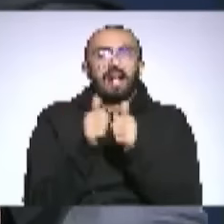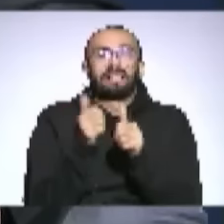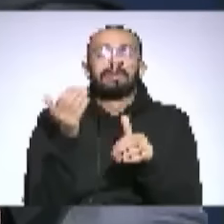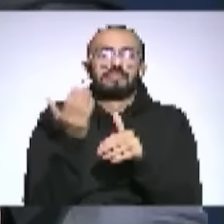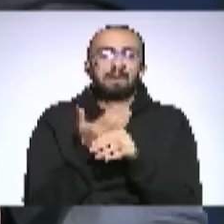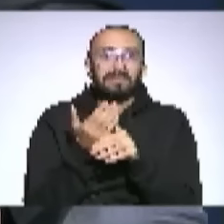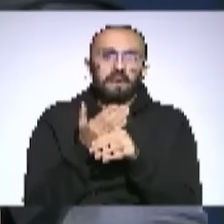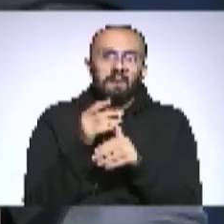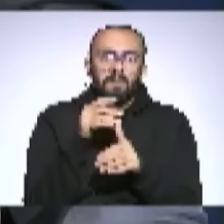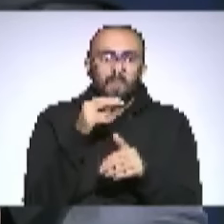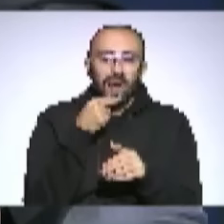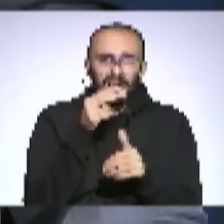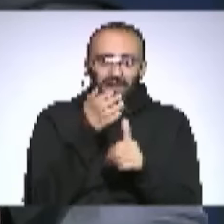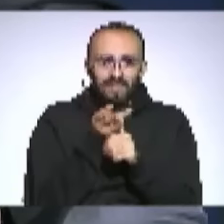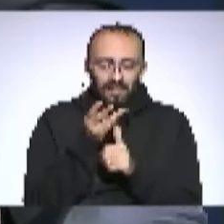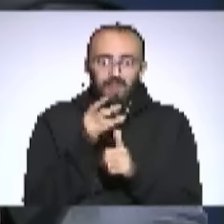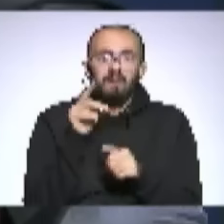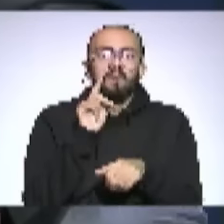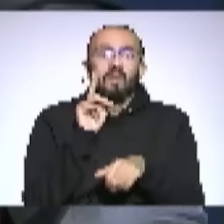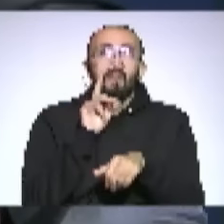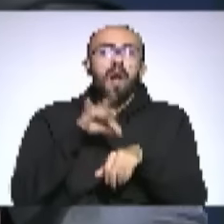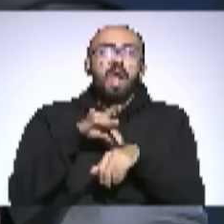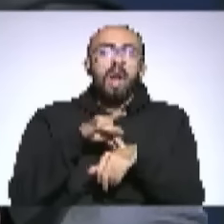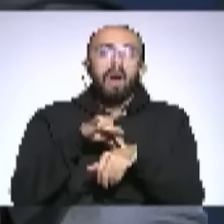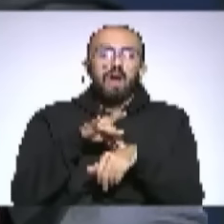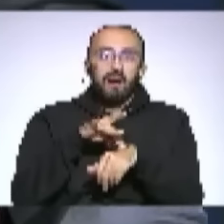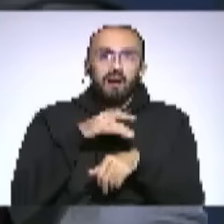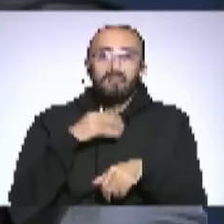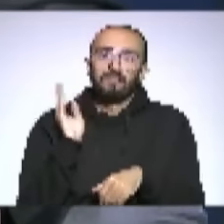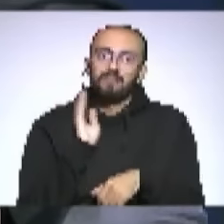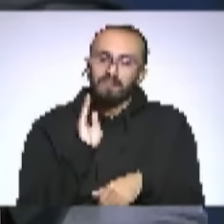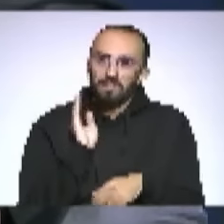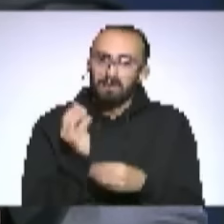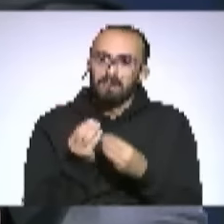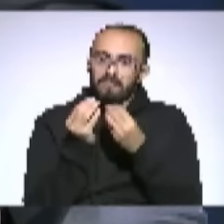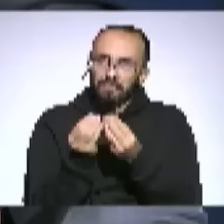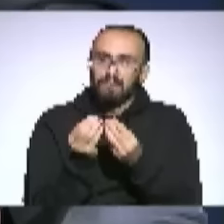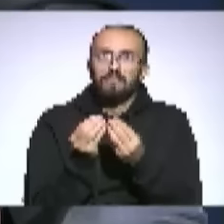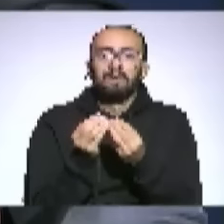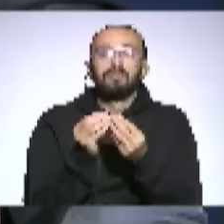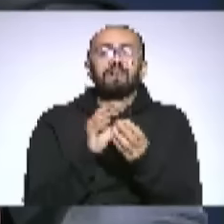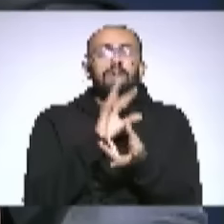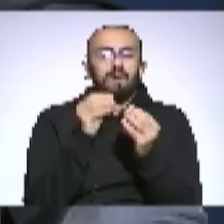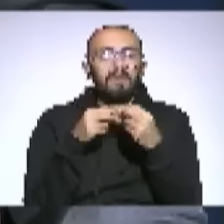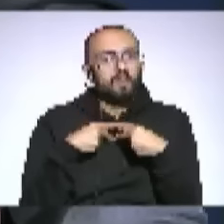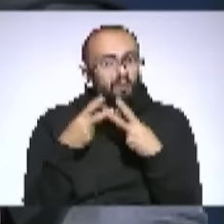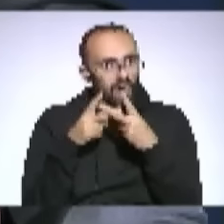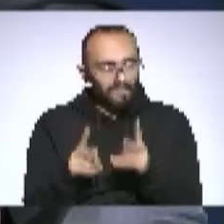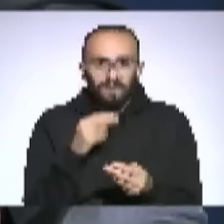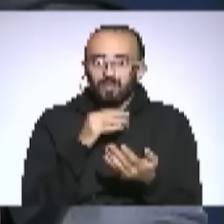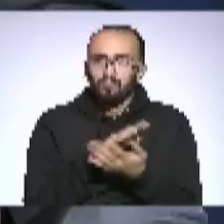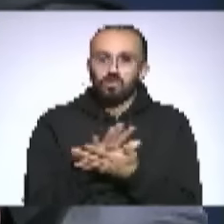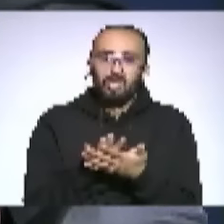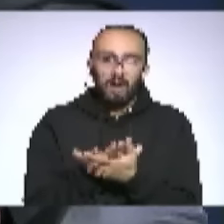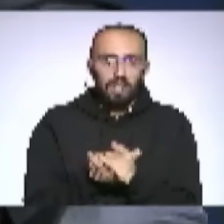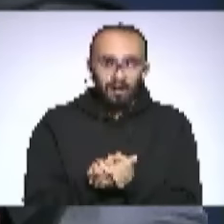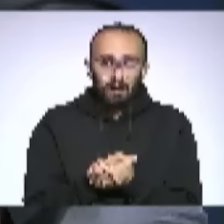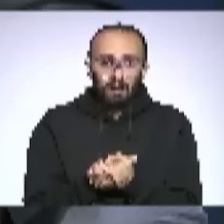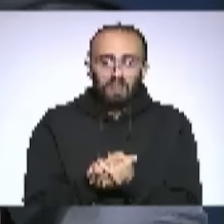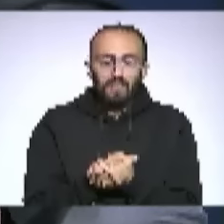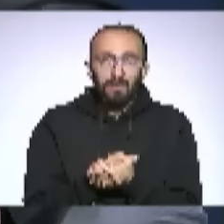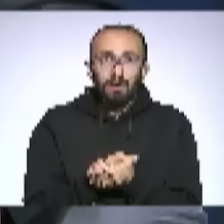حماتي تعبانه فانا قلت كاصول انا عشان هخدم حماتي فانا حابه حاجه زي كده فانا وافقت اه بس في نفس الوقت